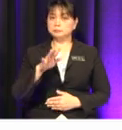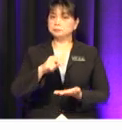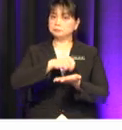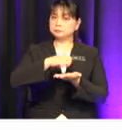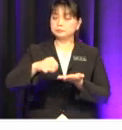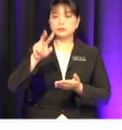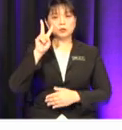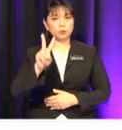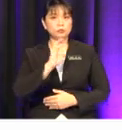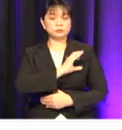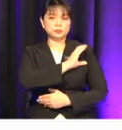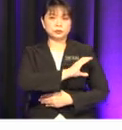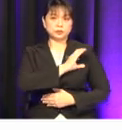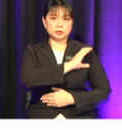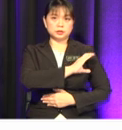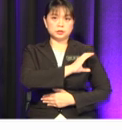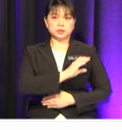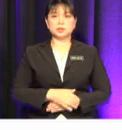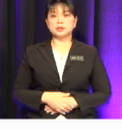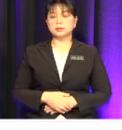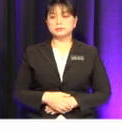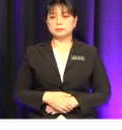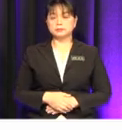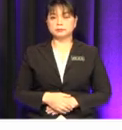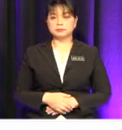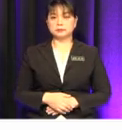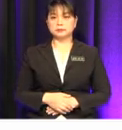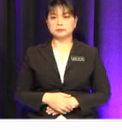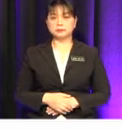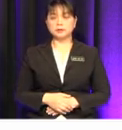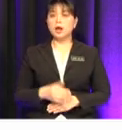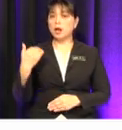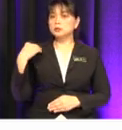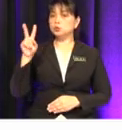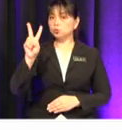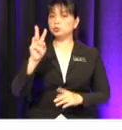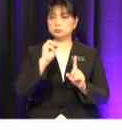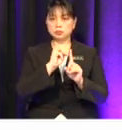sistem tenaga Sutan seperti dalam etiwiti x 2 markas